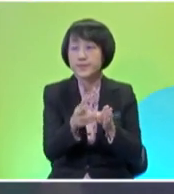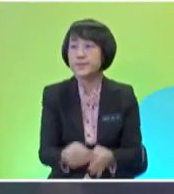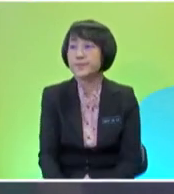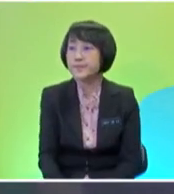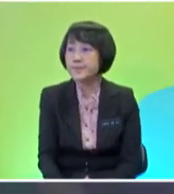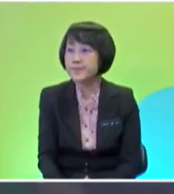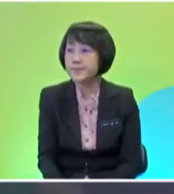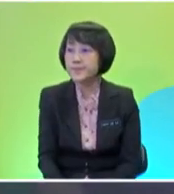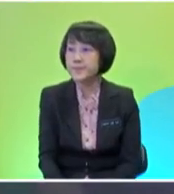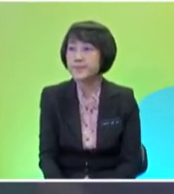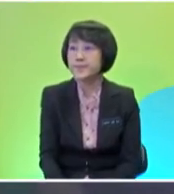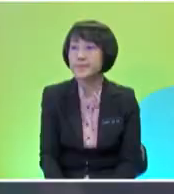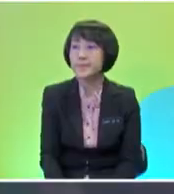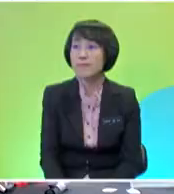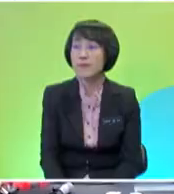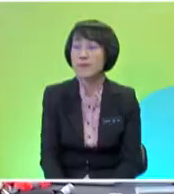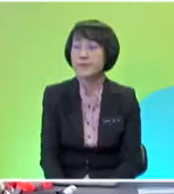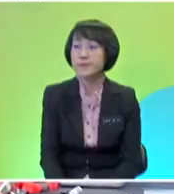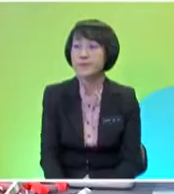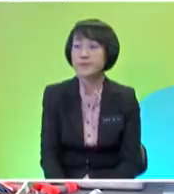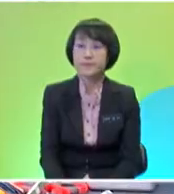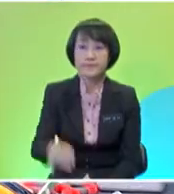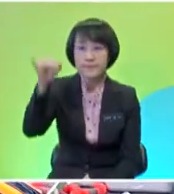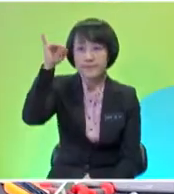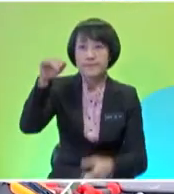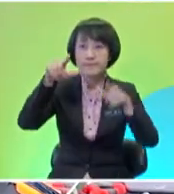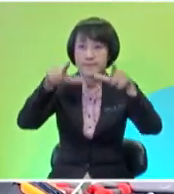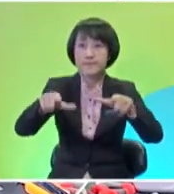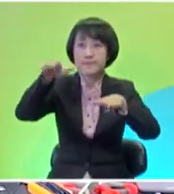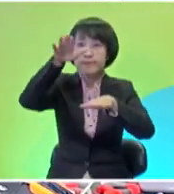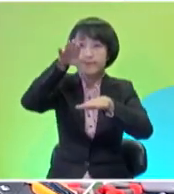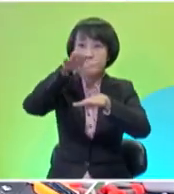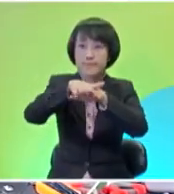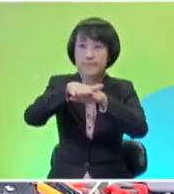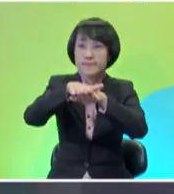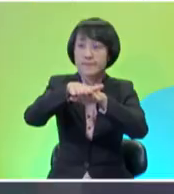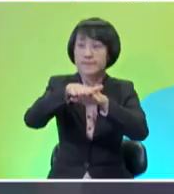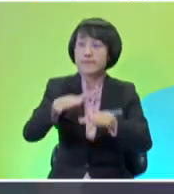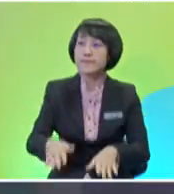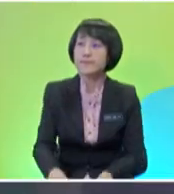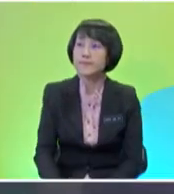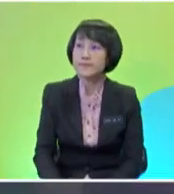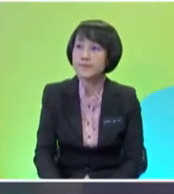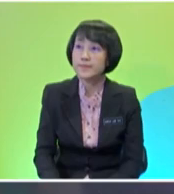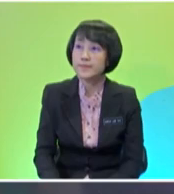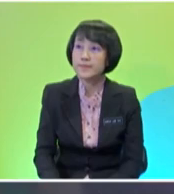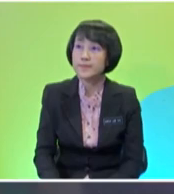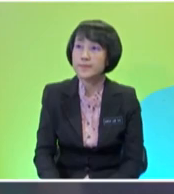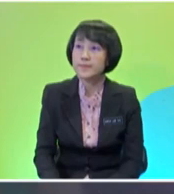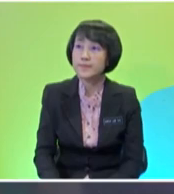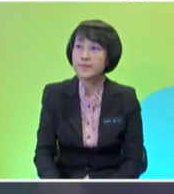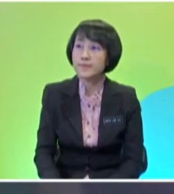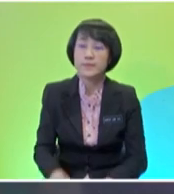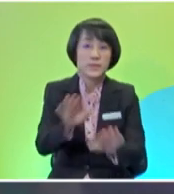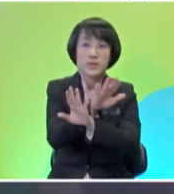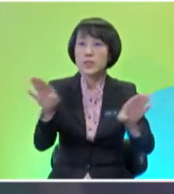untuk lekatkan di bahagian atas ni di mana adanya panel solar. Okey. Dan macam cikgu cakap tadi, kita jangan nak tutup